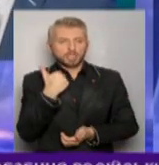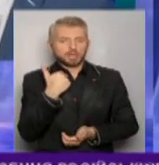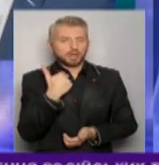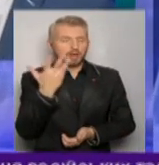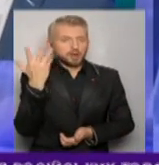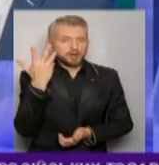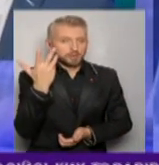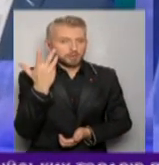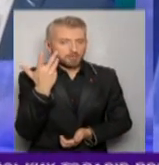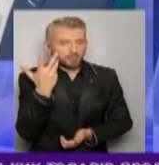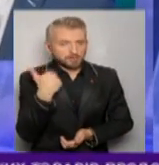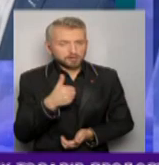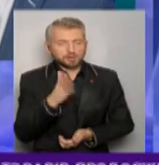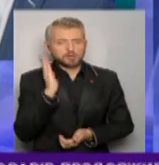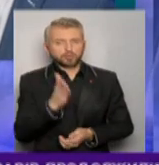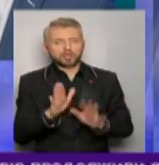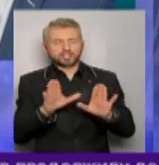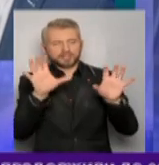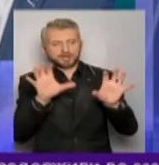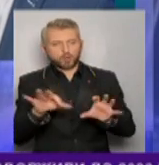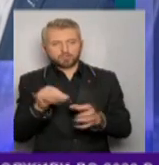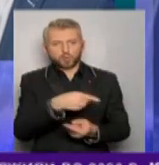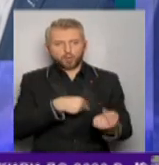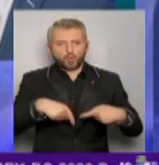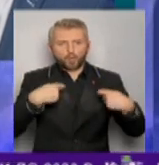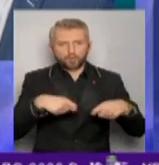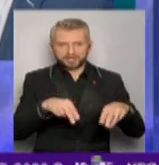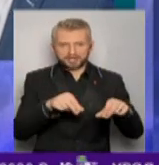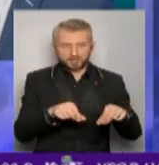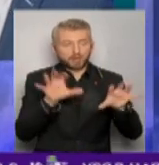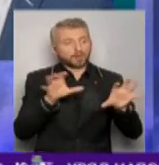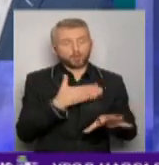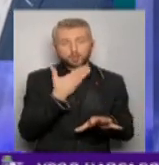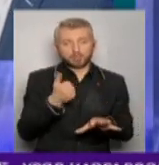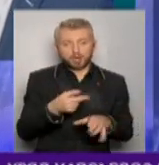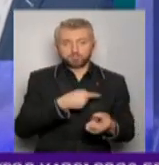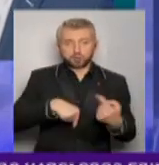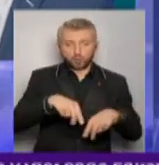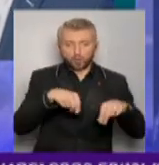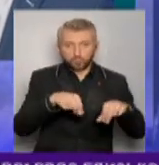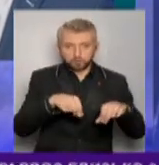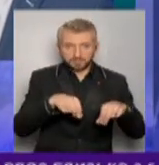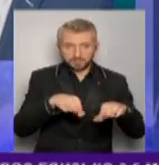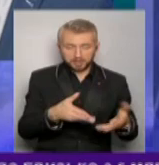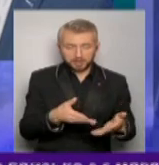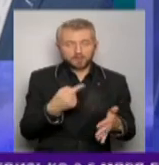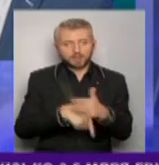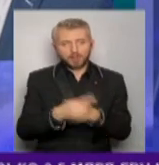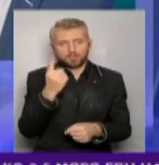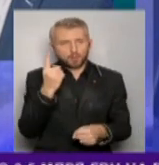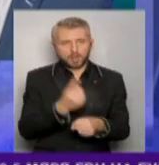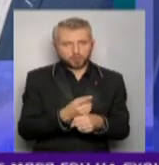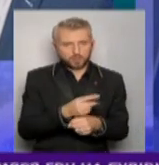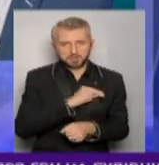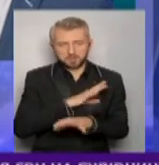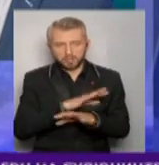коли буде тільки закон про обіг землі. А закону немає про обіг землі, значить мораторій не